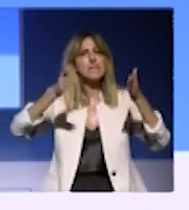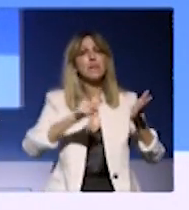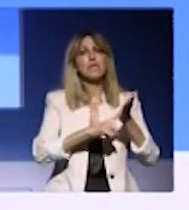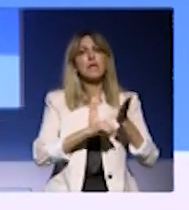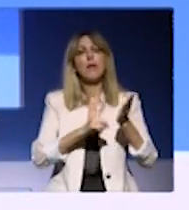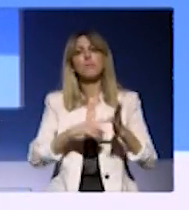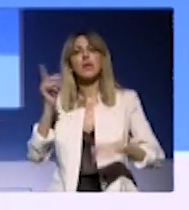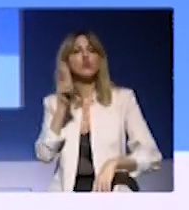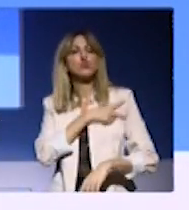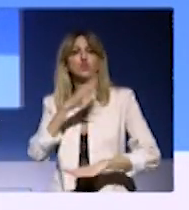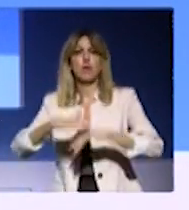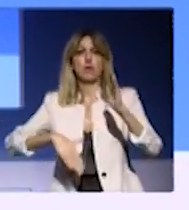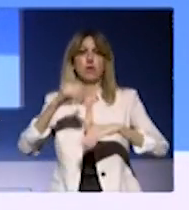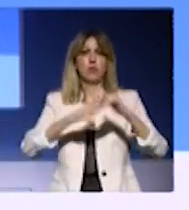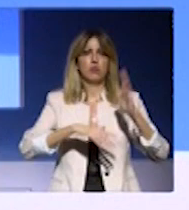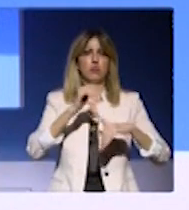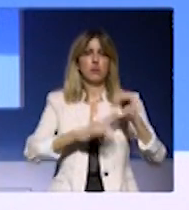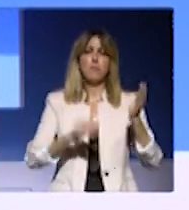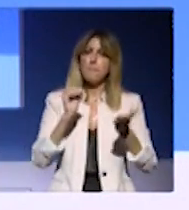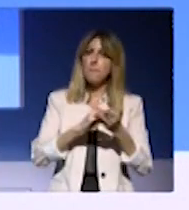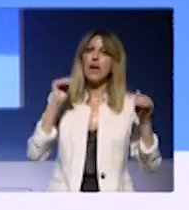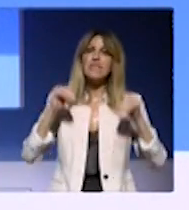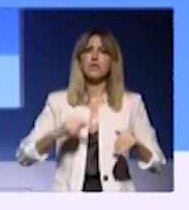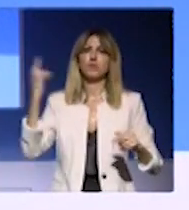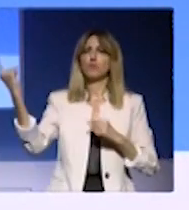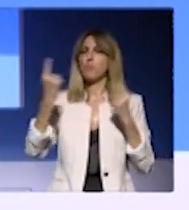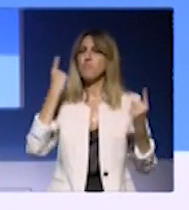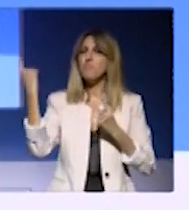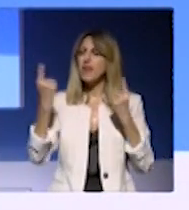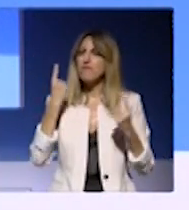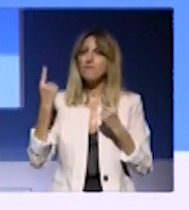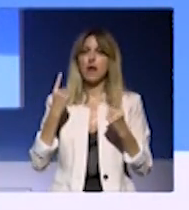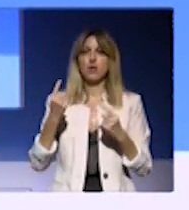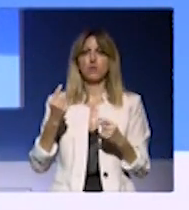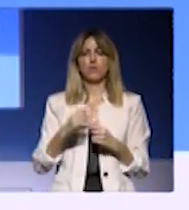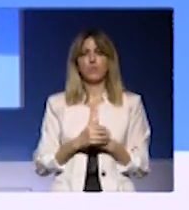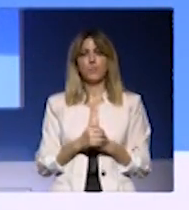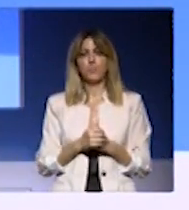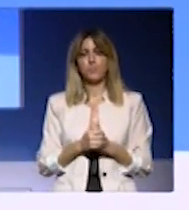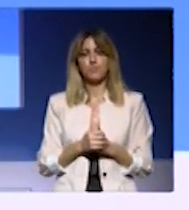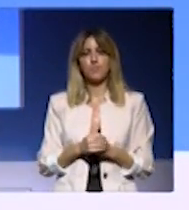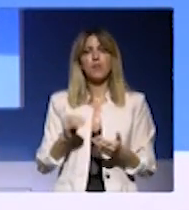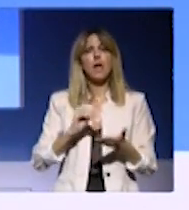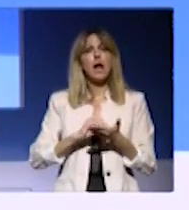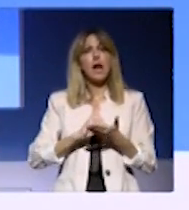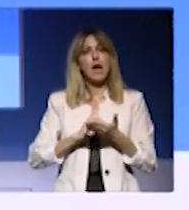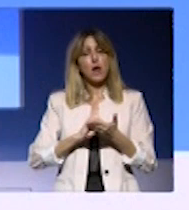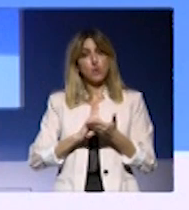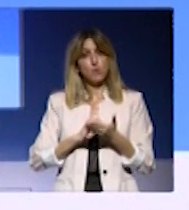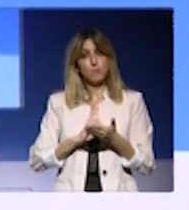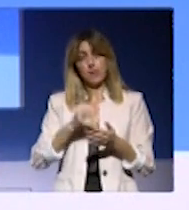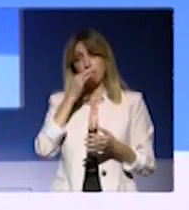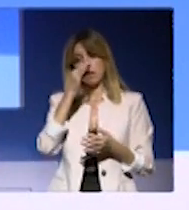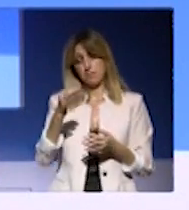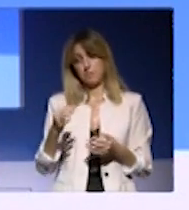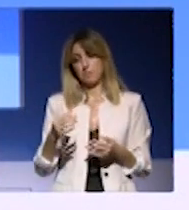τεχνολογίες. Μιλάμε για αναπτύξεις με πολύ χαμηλή κάλυψη. Θέλω να θυμίσω ότι μόλις το